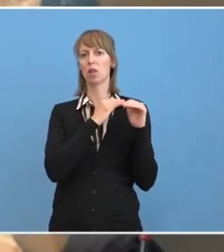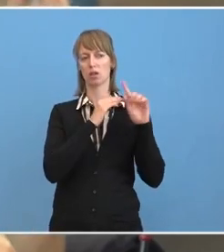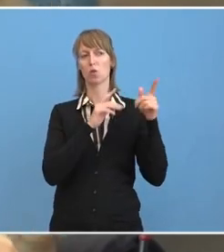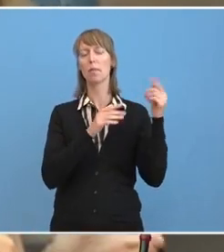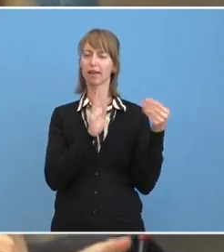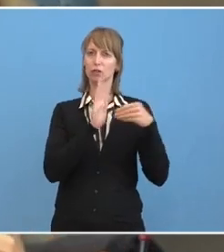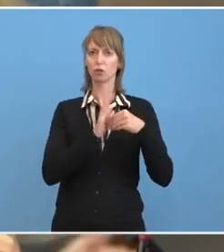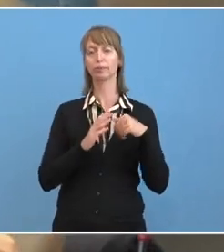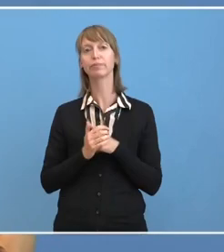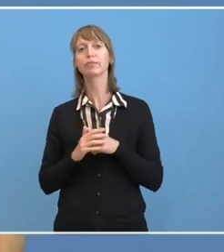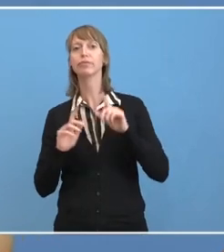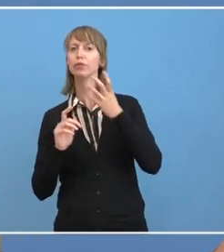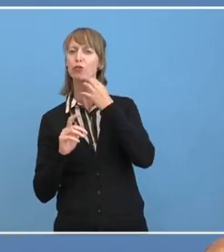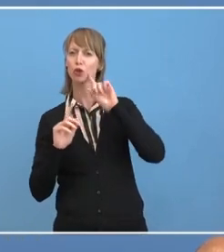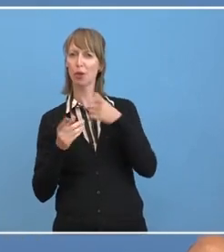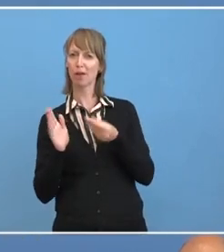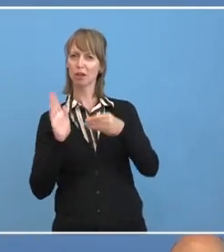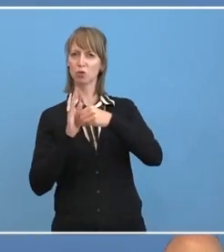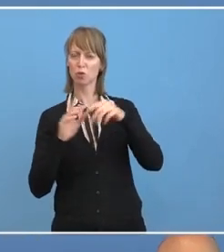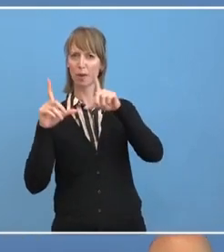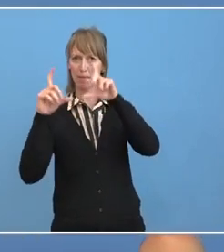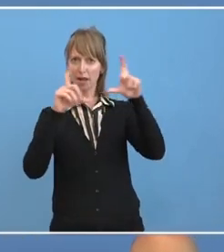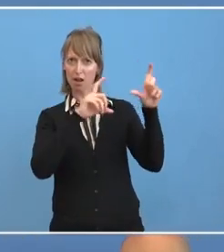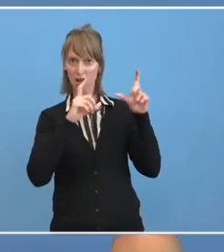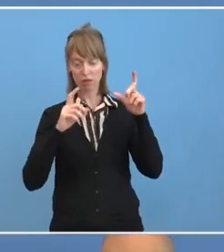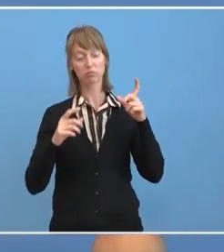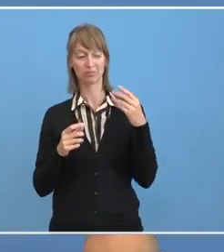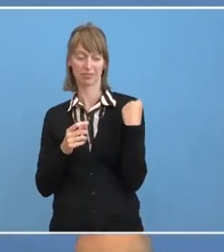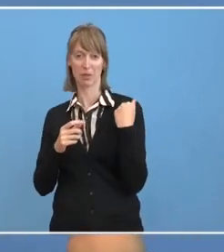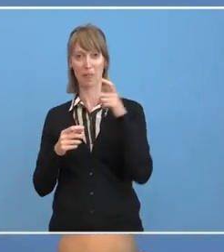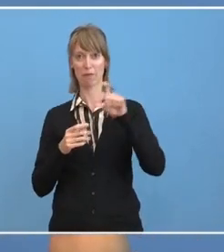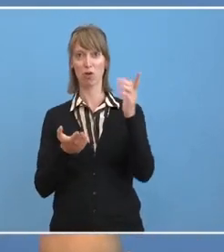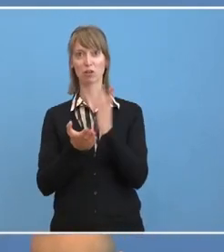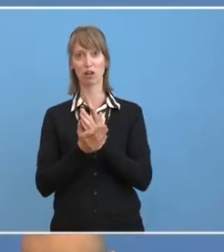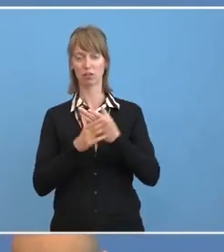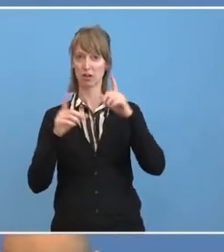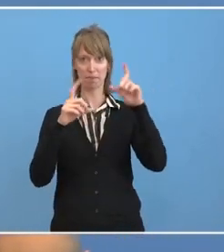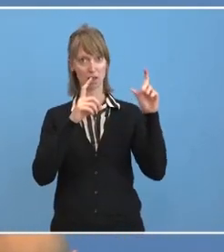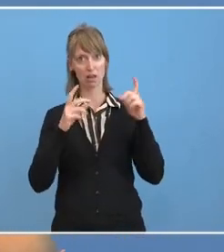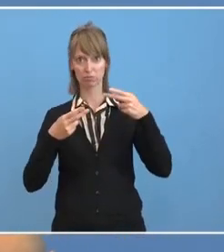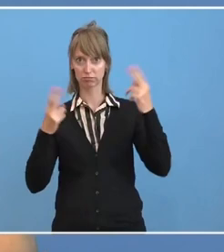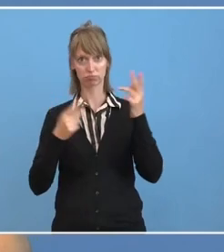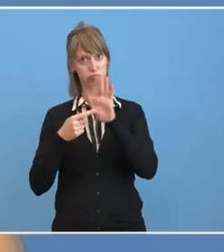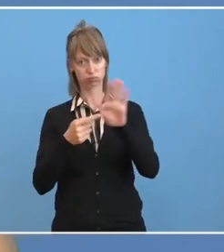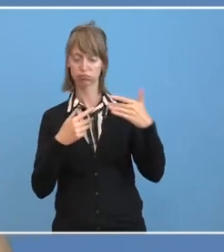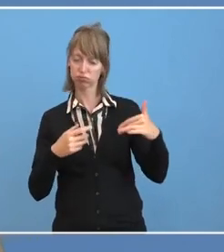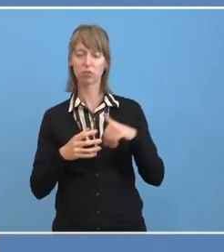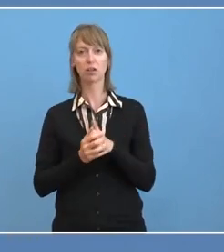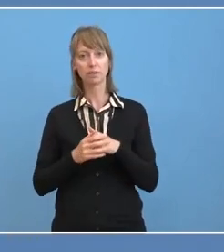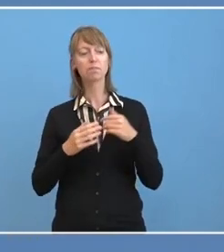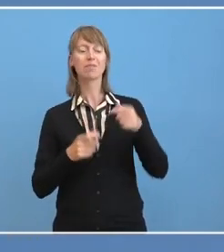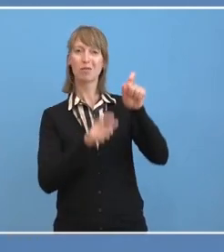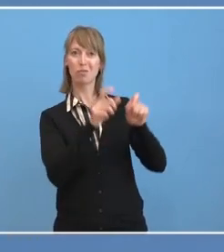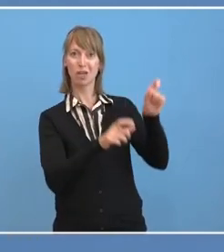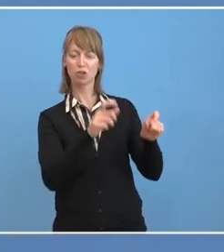einmal auch auf die Bilder, die extrem beeindruckenden Bilder des Wochenendes zurückkommen. Die Menschen in Belarus zeigen ja weiterhin